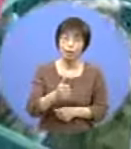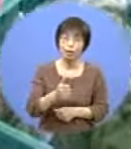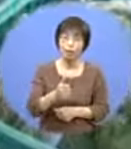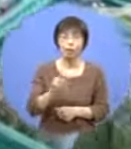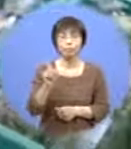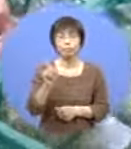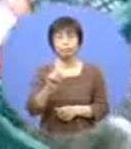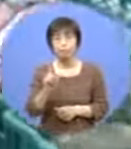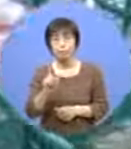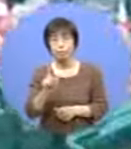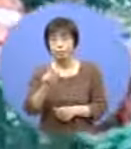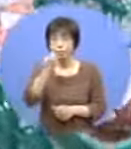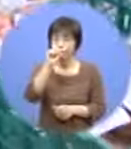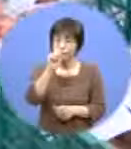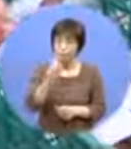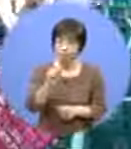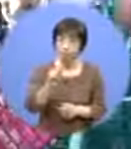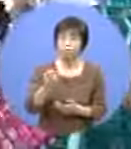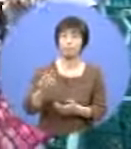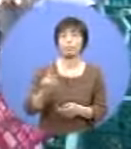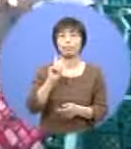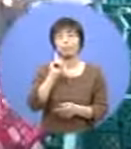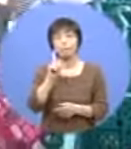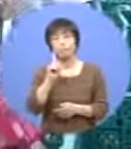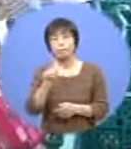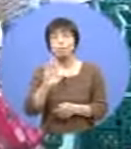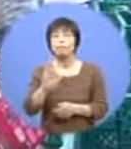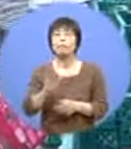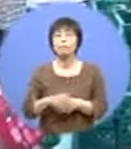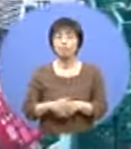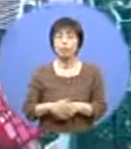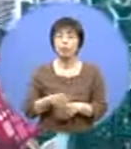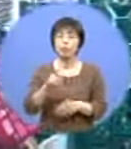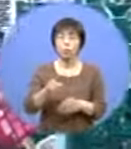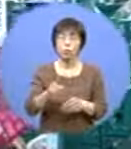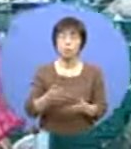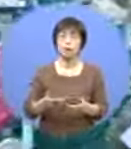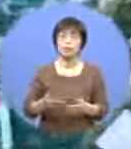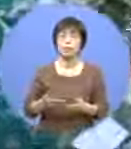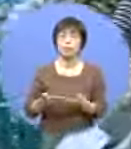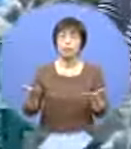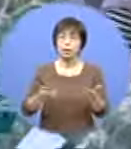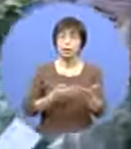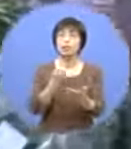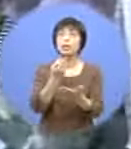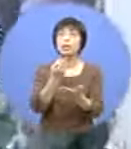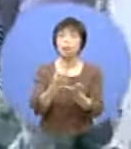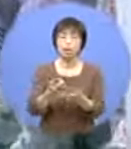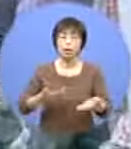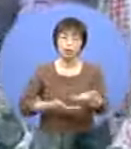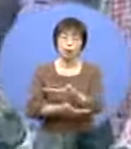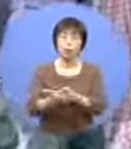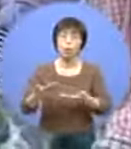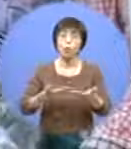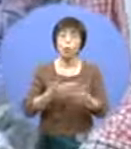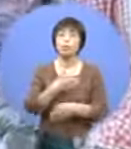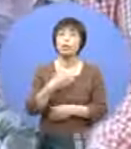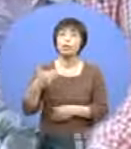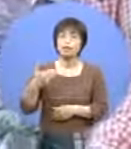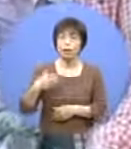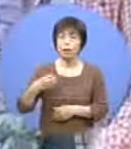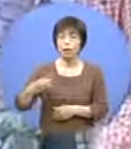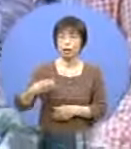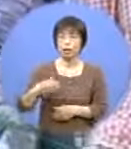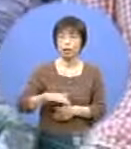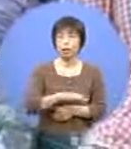鮮な野菜を品定めしていました。こうしたイベントに出展することで交流の機会ができ、会員の皆さ